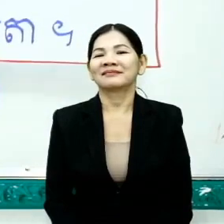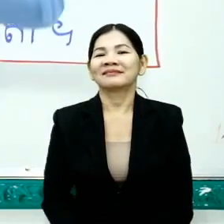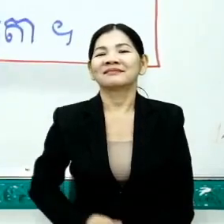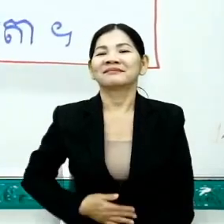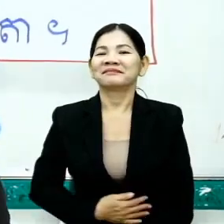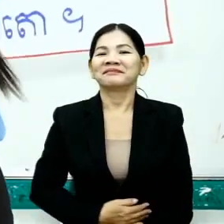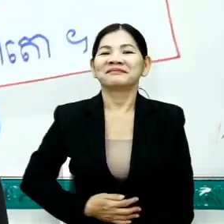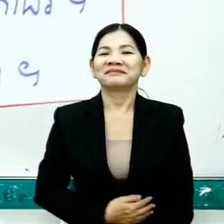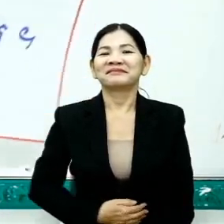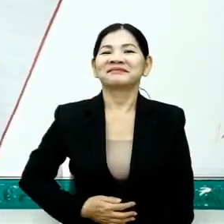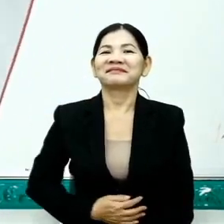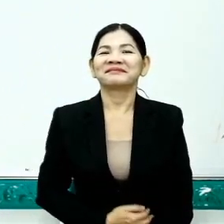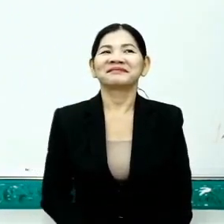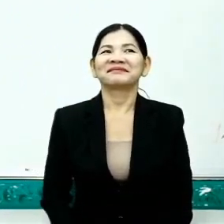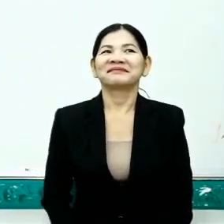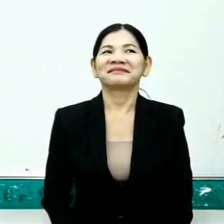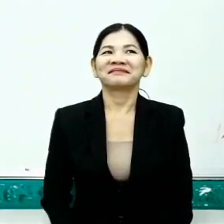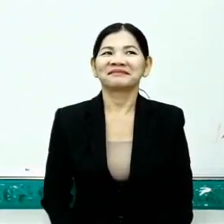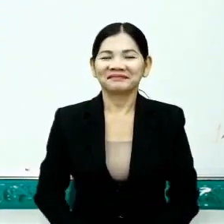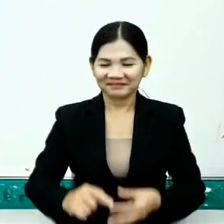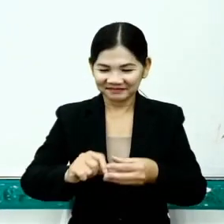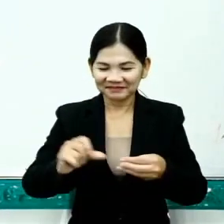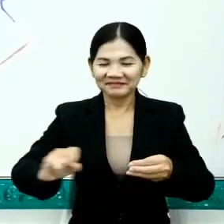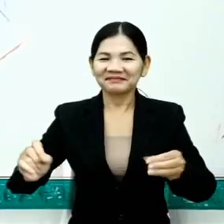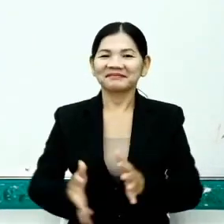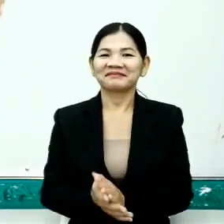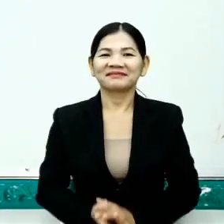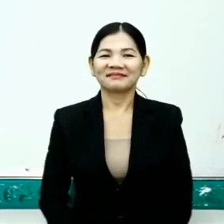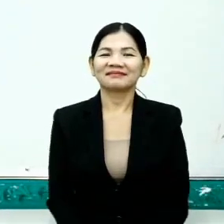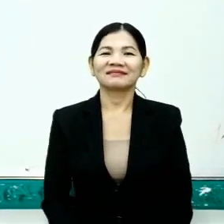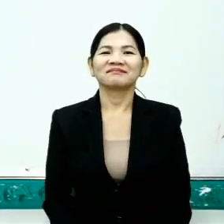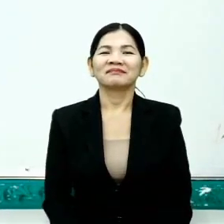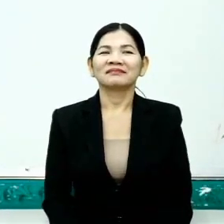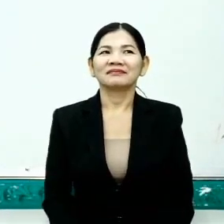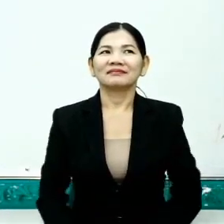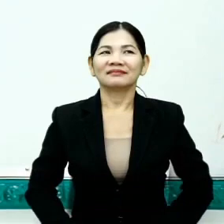កូនលើកសៀវភៅម៉ៅដៃយកមកសរសេរកូន